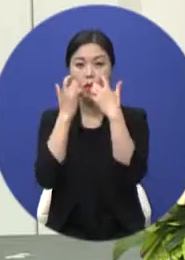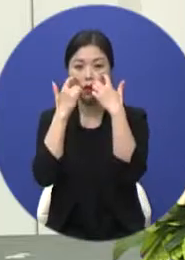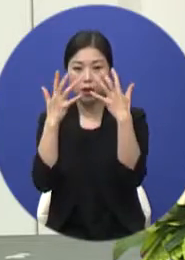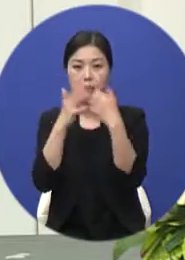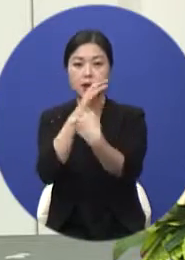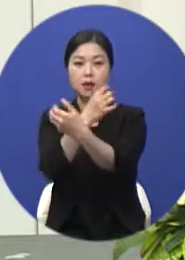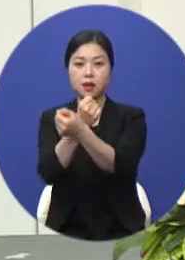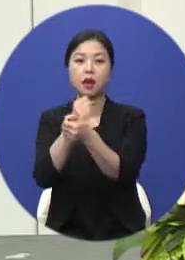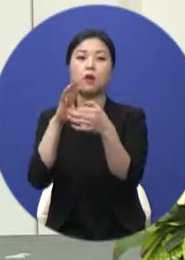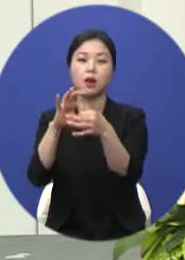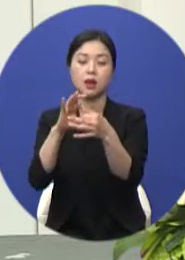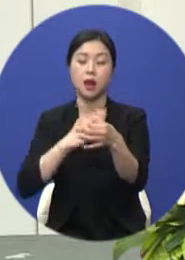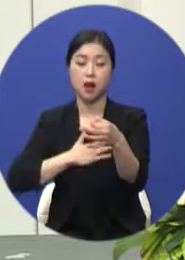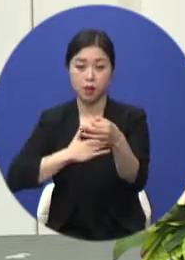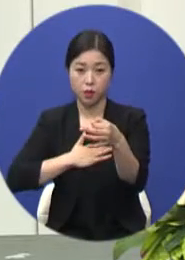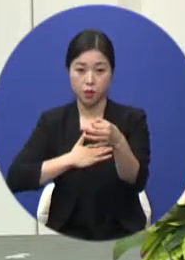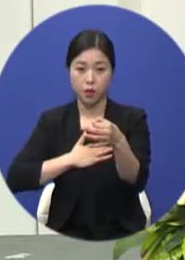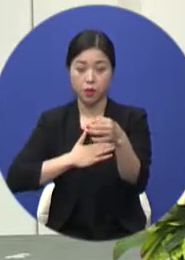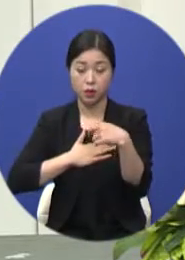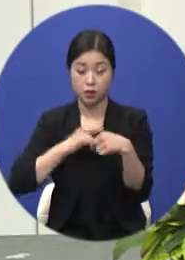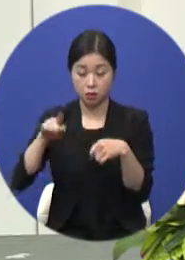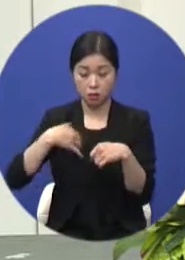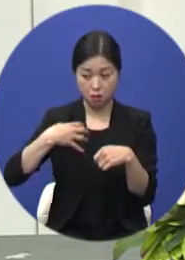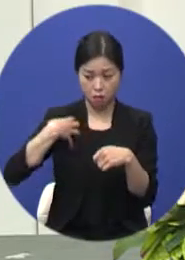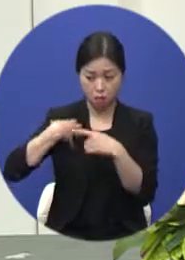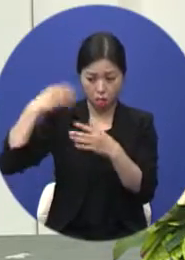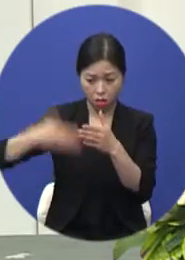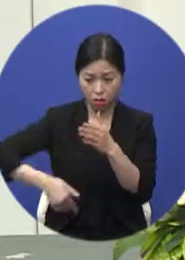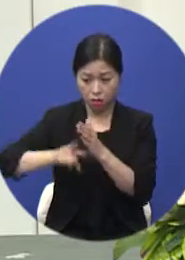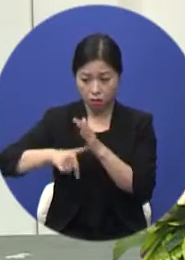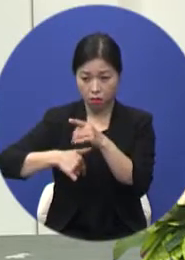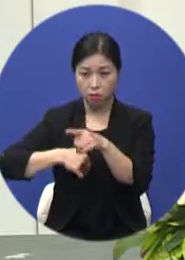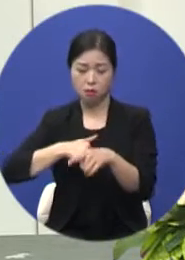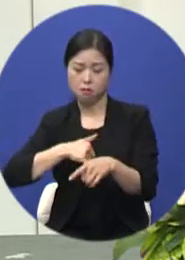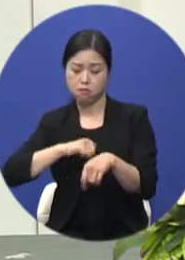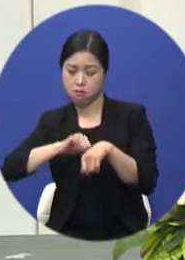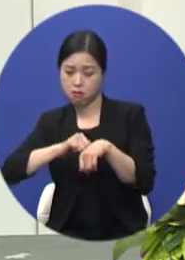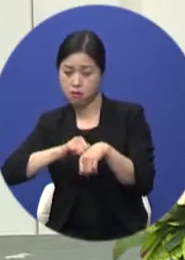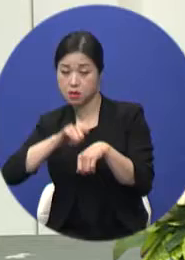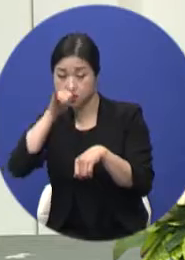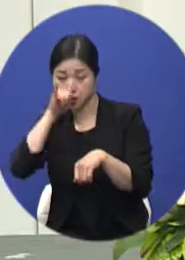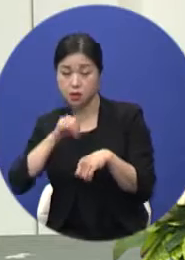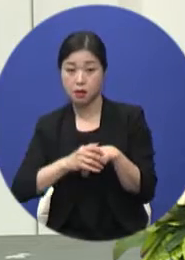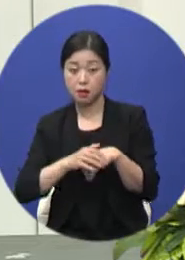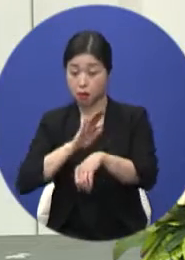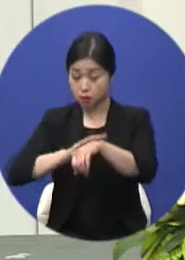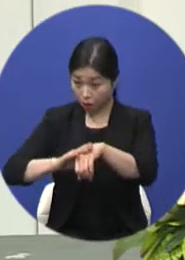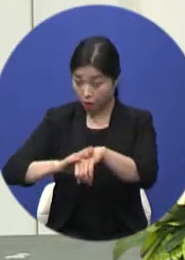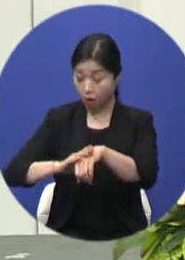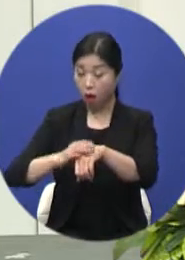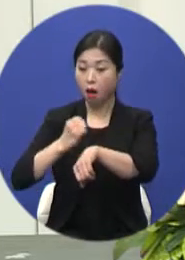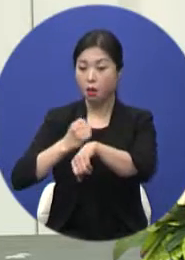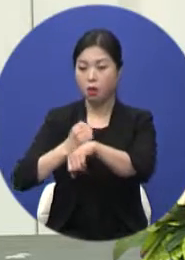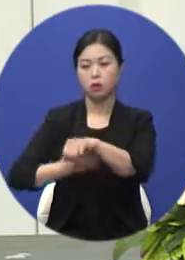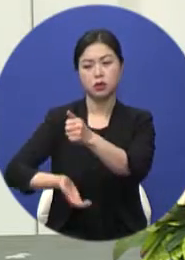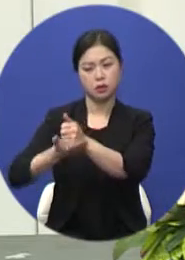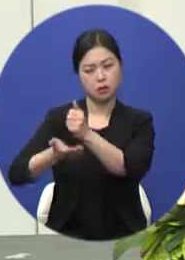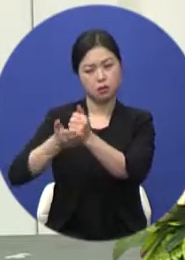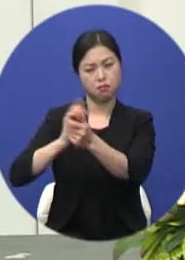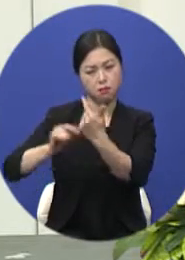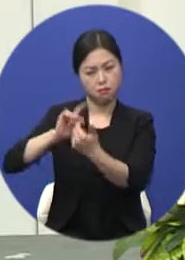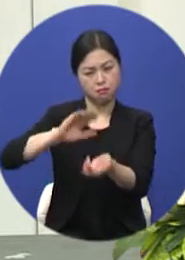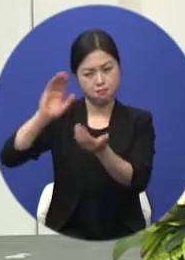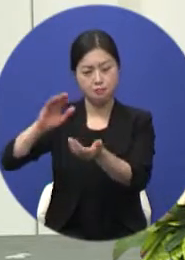명확하게 계약 관계를 한 다음에 너도 역할을 못할 때는 그 페널티도 갖고 아니면 잘했을 때는 더 주고 못했을 때는 덜